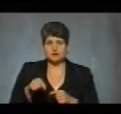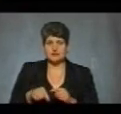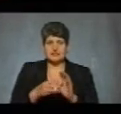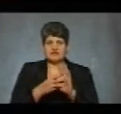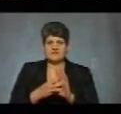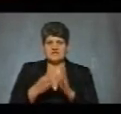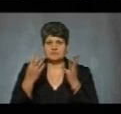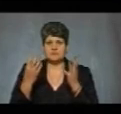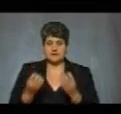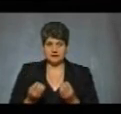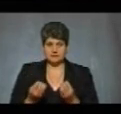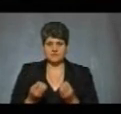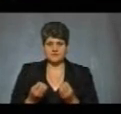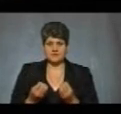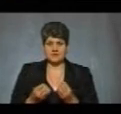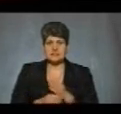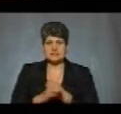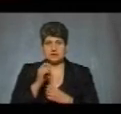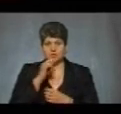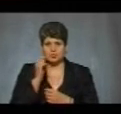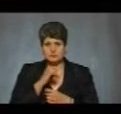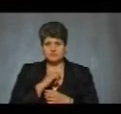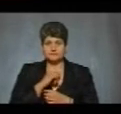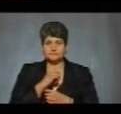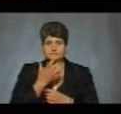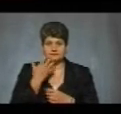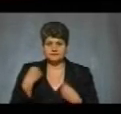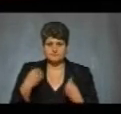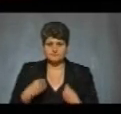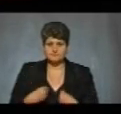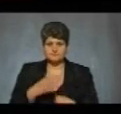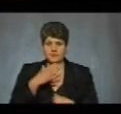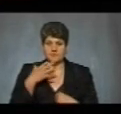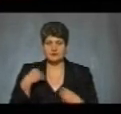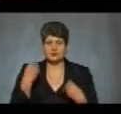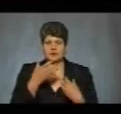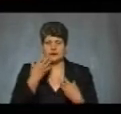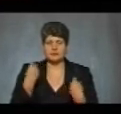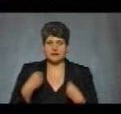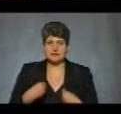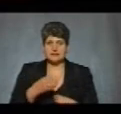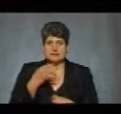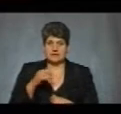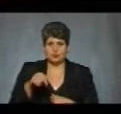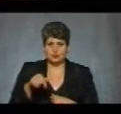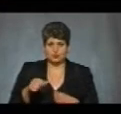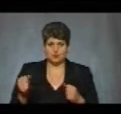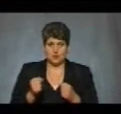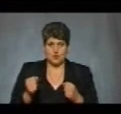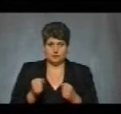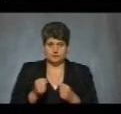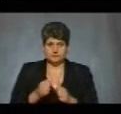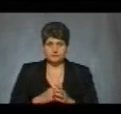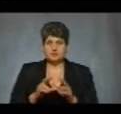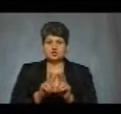8 днів із Східної України. Теплі речі. Багато теплих речей, бо сказали, що тут дуже холодно.